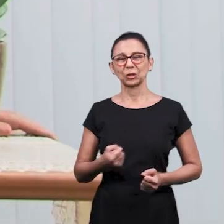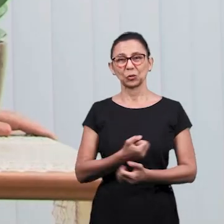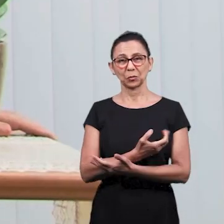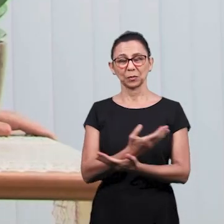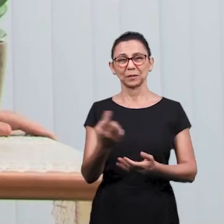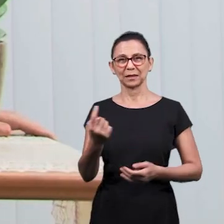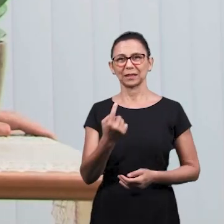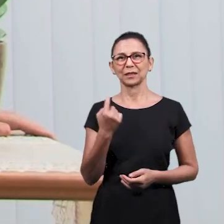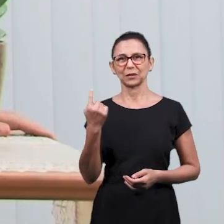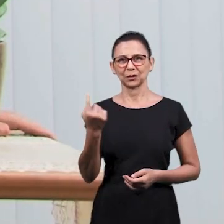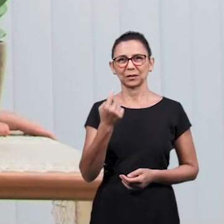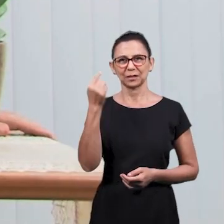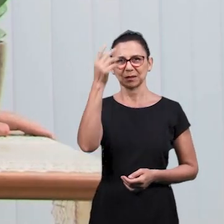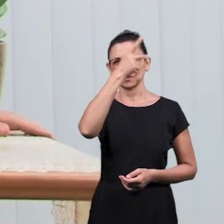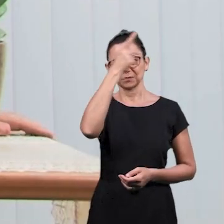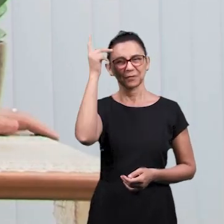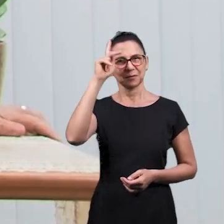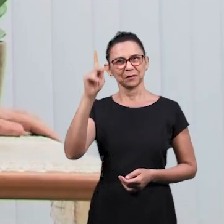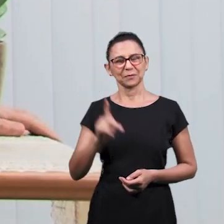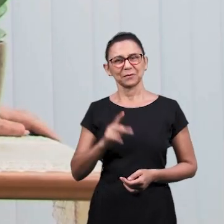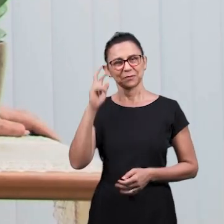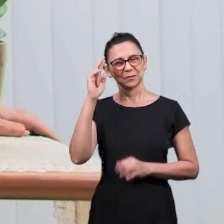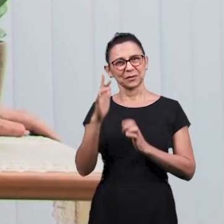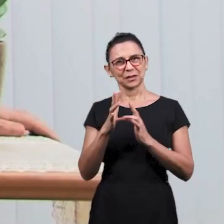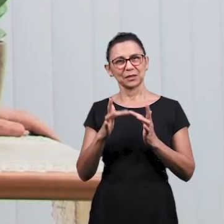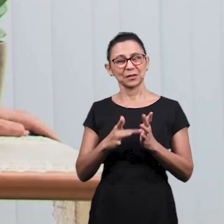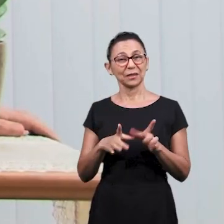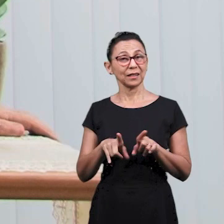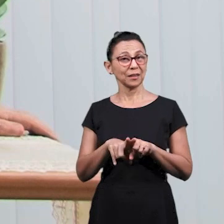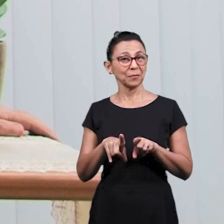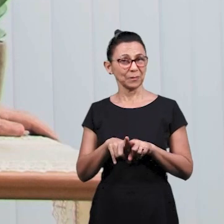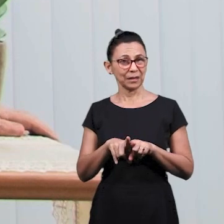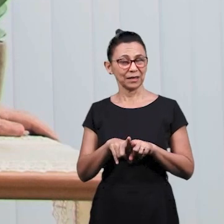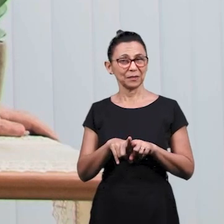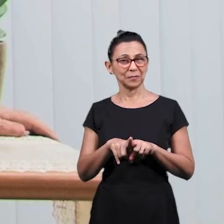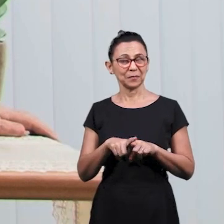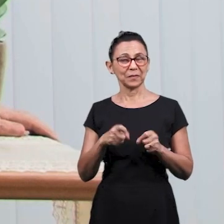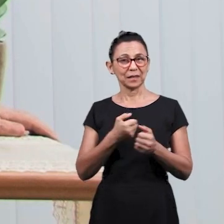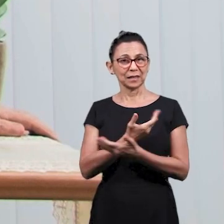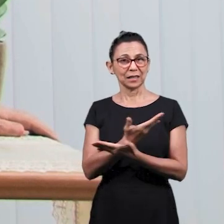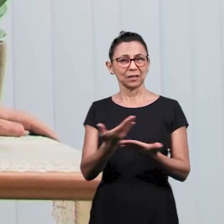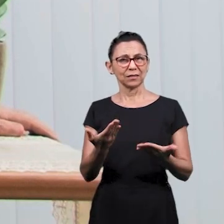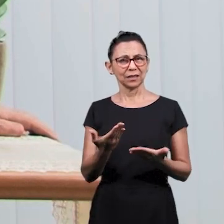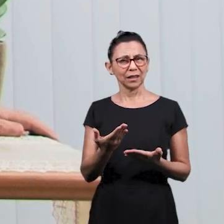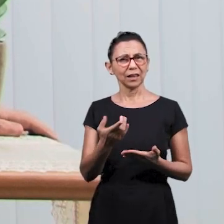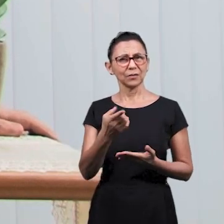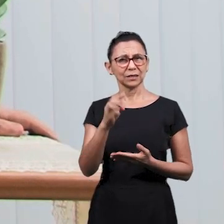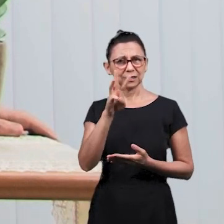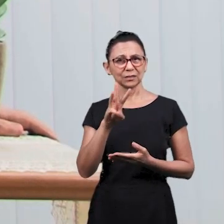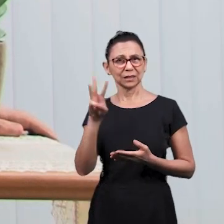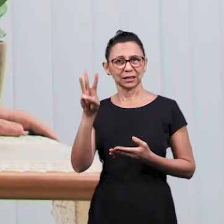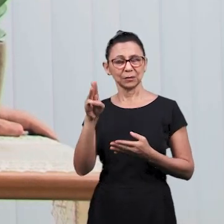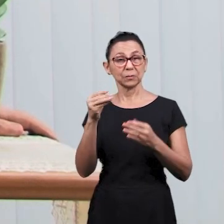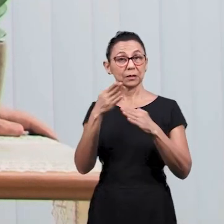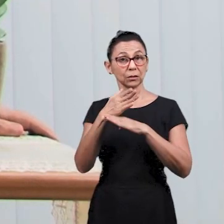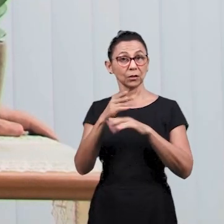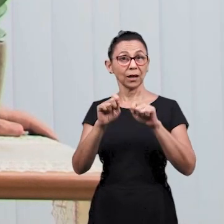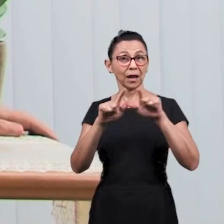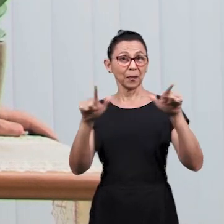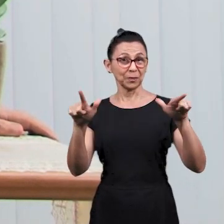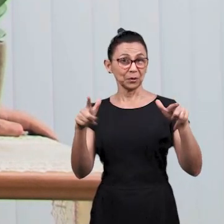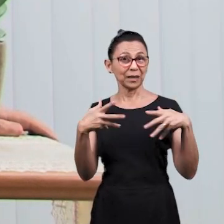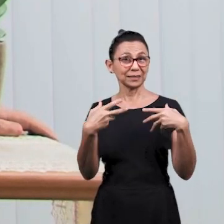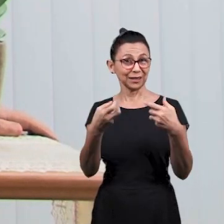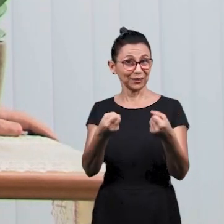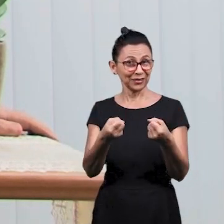хотим поприветствовать всех миром Господа Иисуса, в особенности тех, кто получили этот